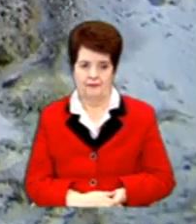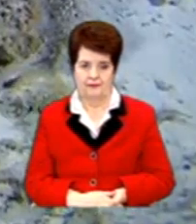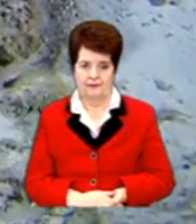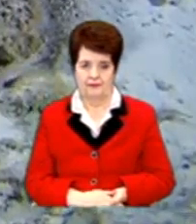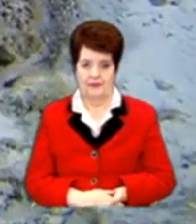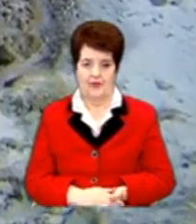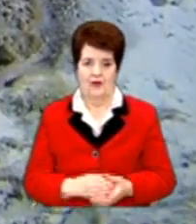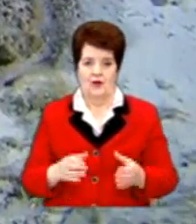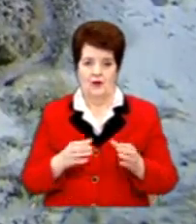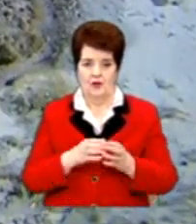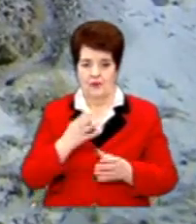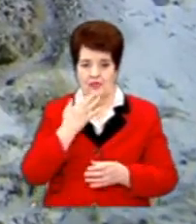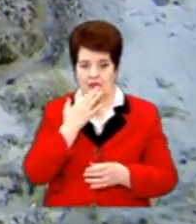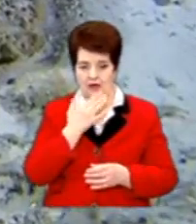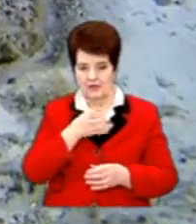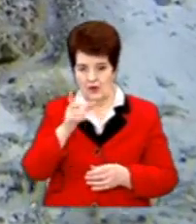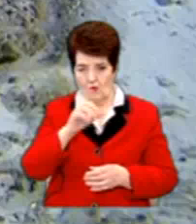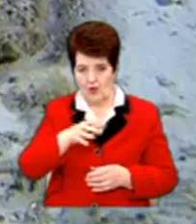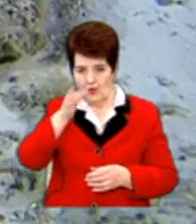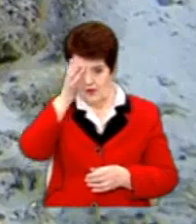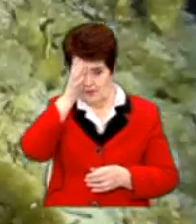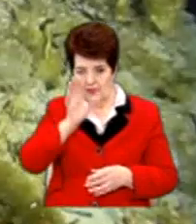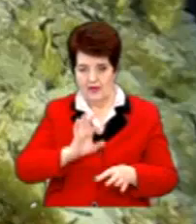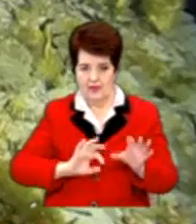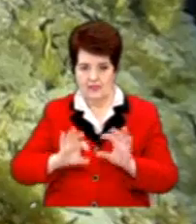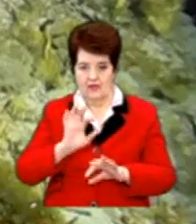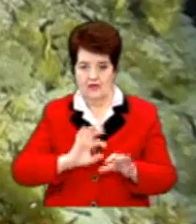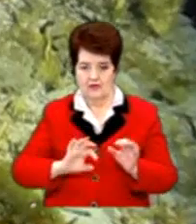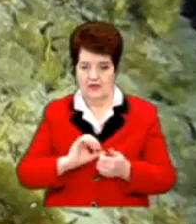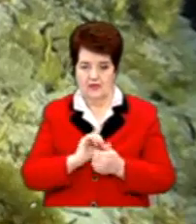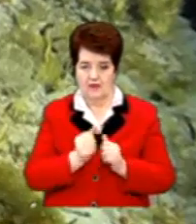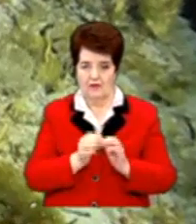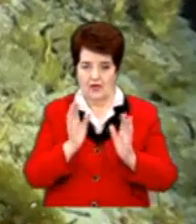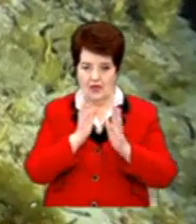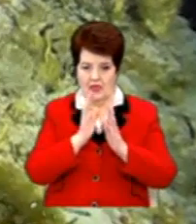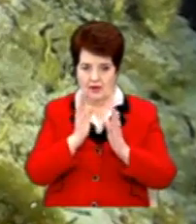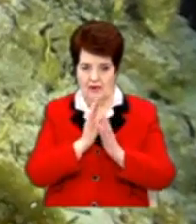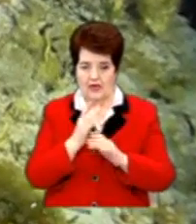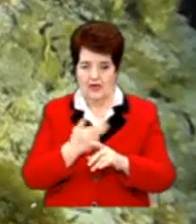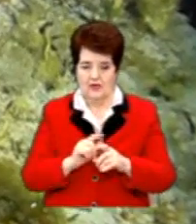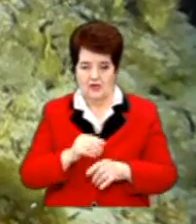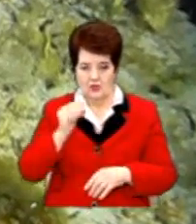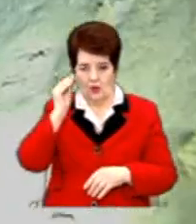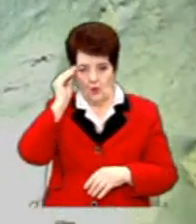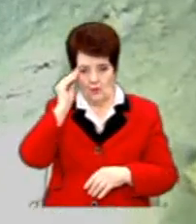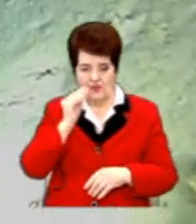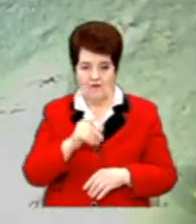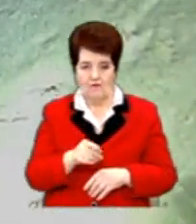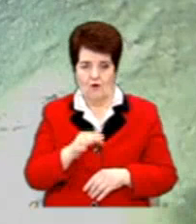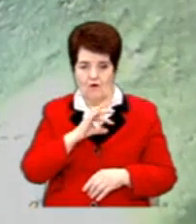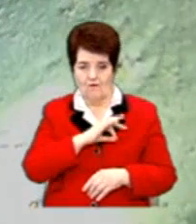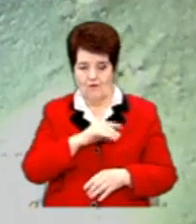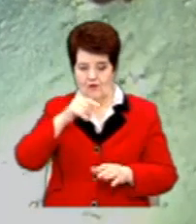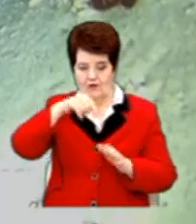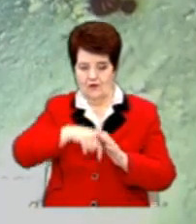O echipă internațională de oameni de știință vrea să colecteze date legate de schimbările climatice. În acest scop, ei vor folosi un